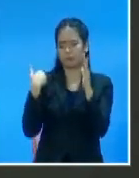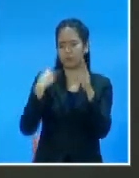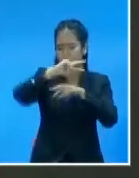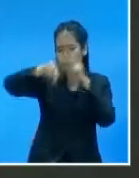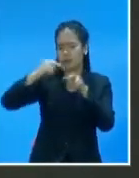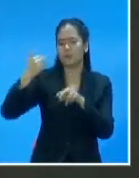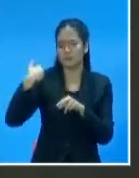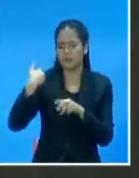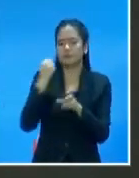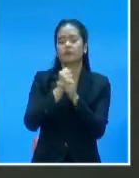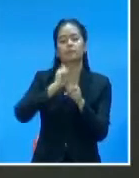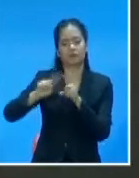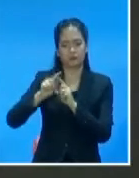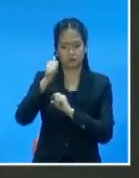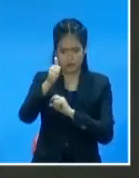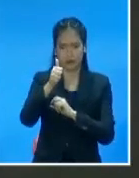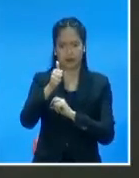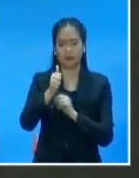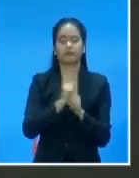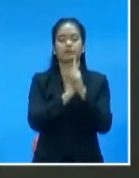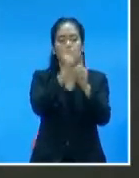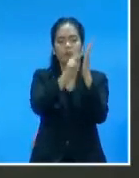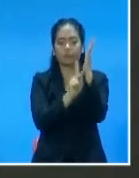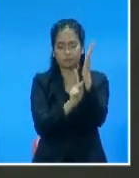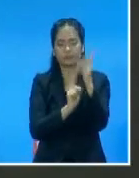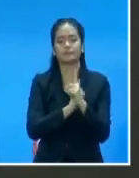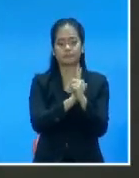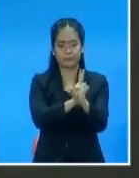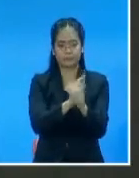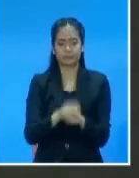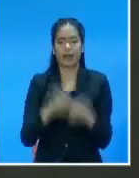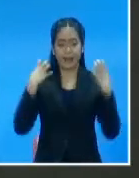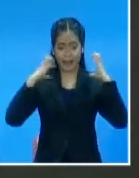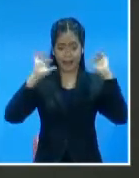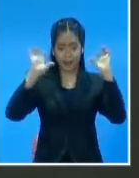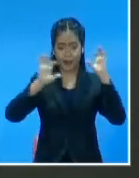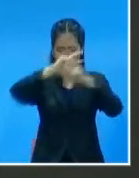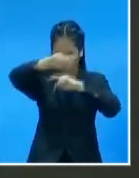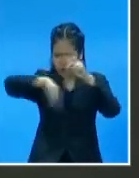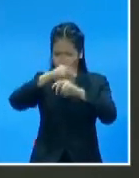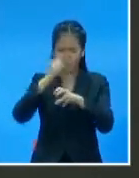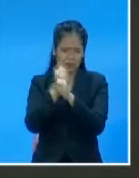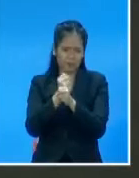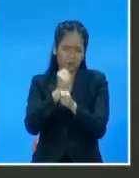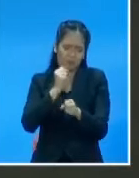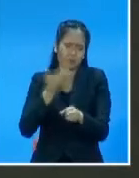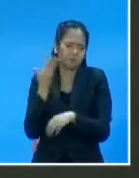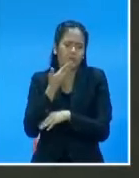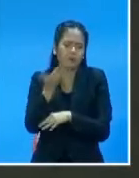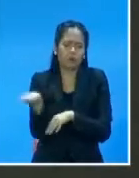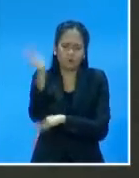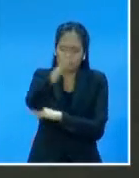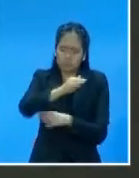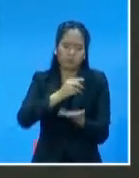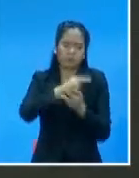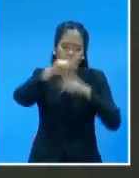จสอบที่ไปดำเนินการนะครับทั้งนี้ก็เป็นไปตามกฎหมายทุกประการนะรัฐบาลนี้ตรวจสอบทุกวันได้รับการตรวจสอบหมดนะมีคำชี้แ